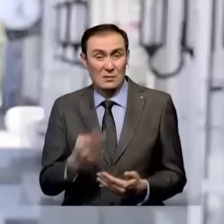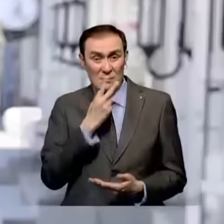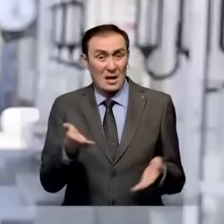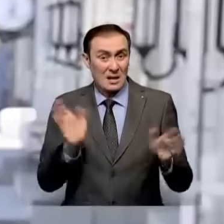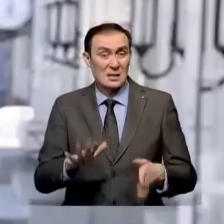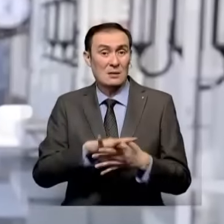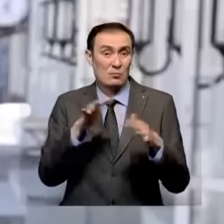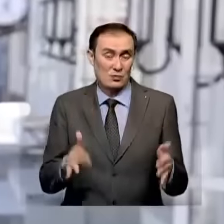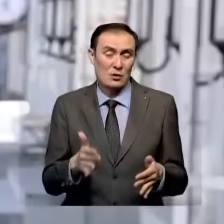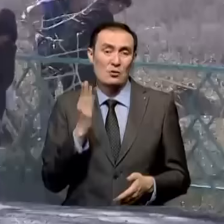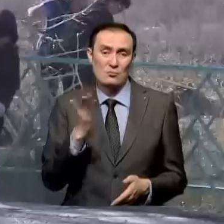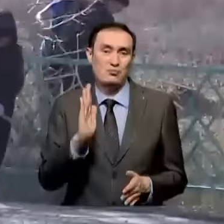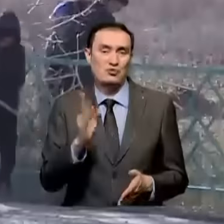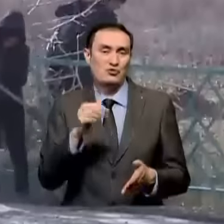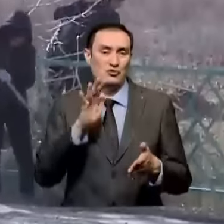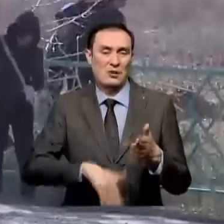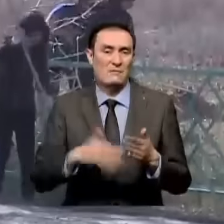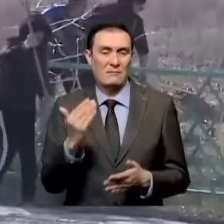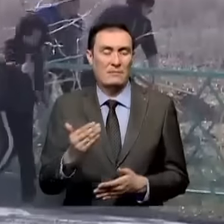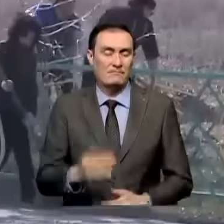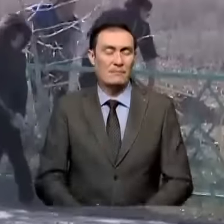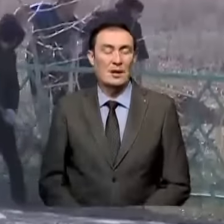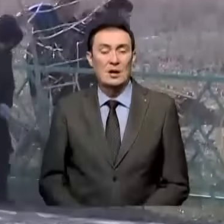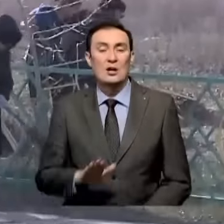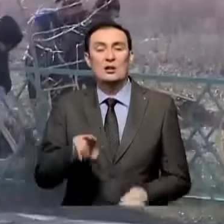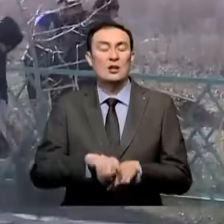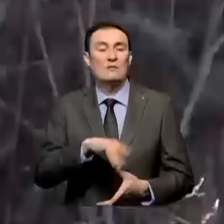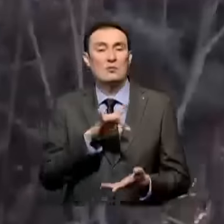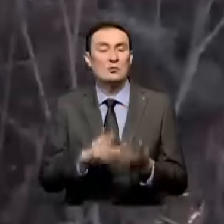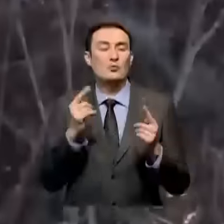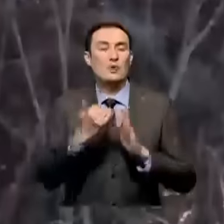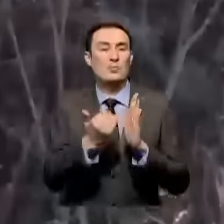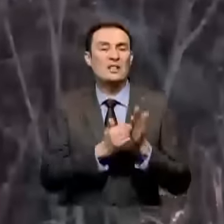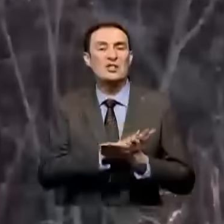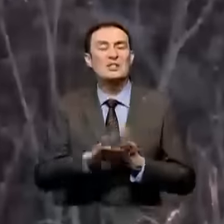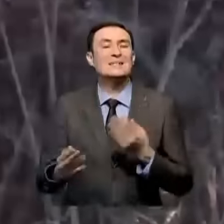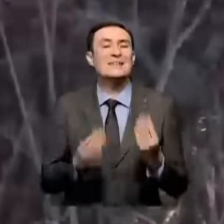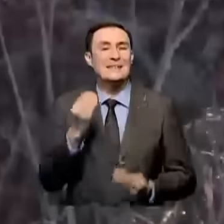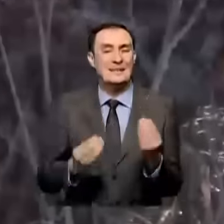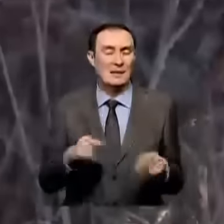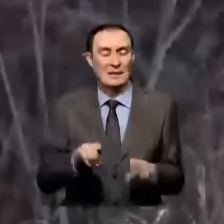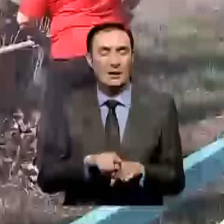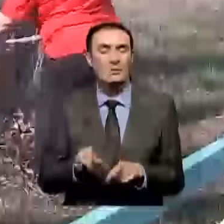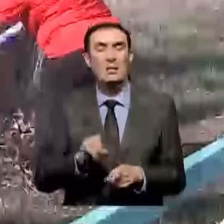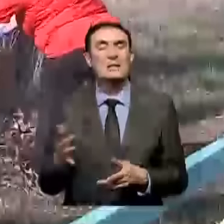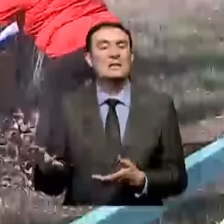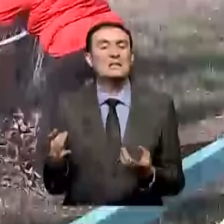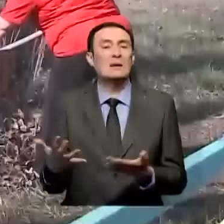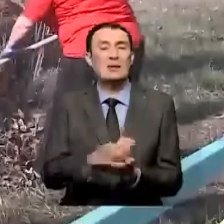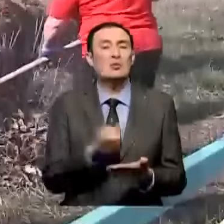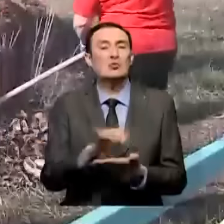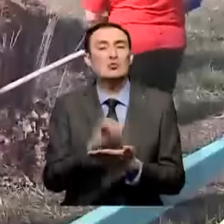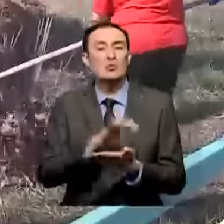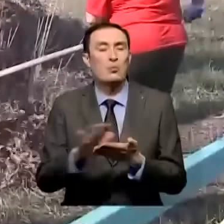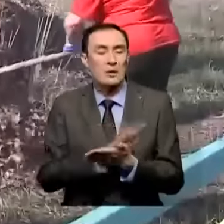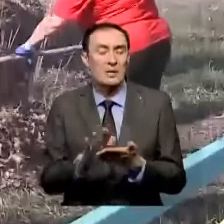останется мусор, штрафы придут к вам. Кроме того, в городе начинают масштабный проект «Чистые игры». Его задача — собрать не просто субботники,